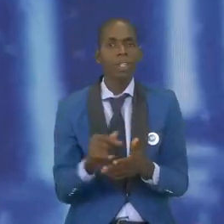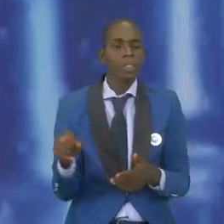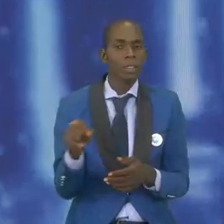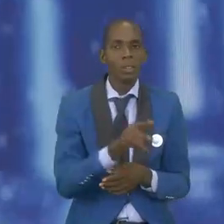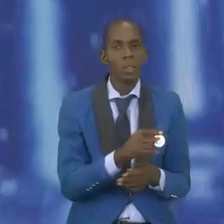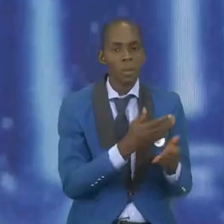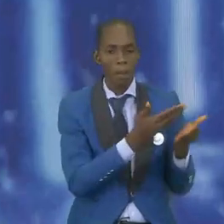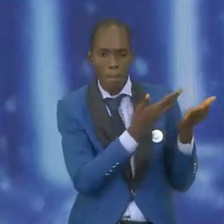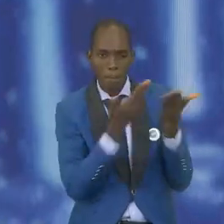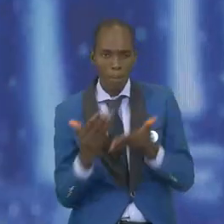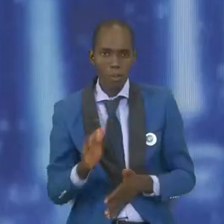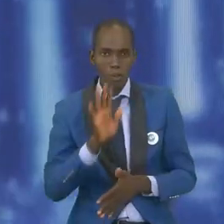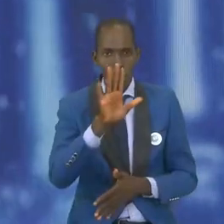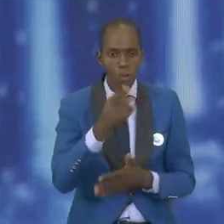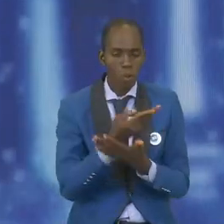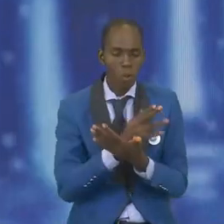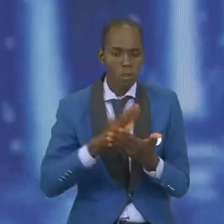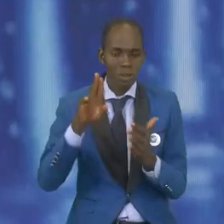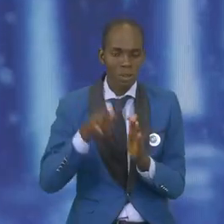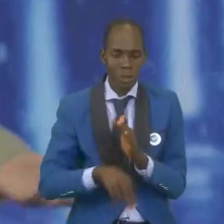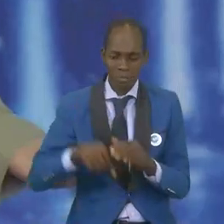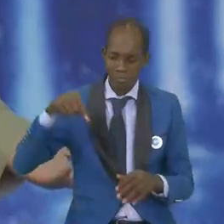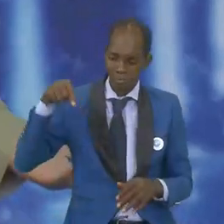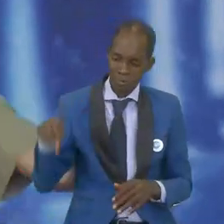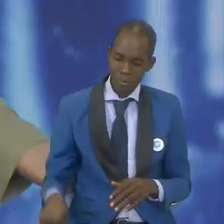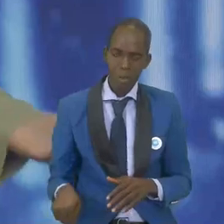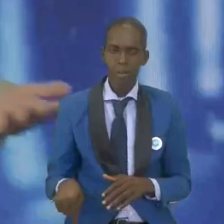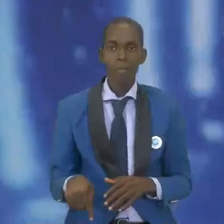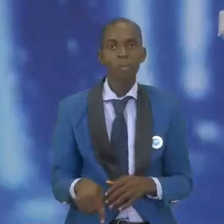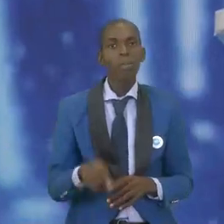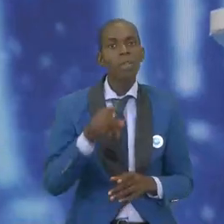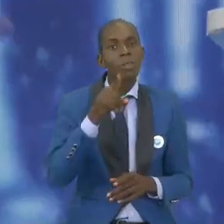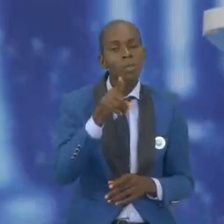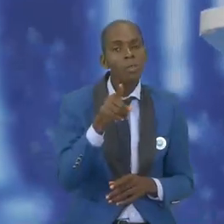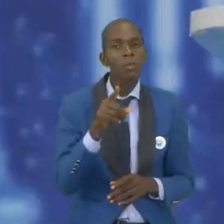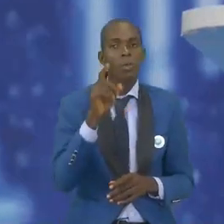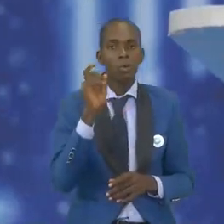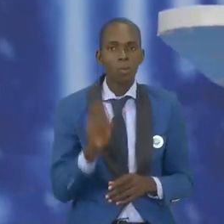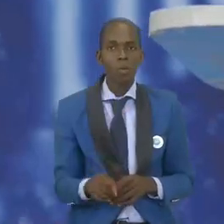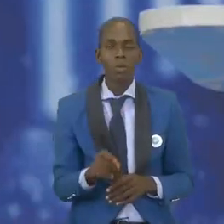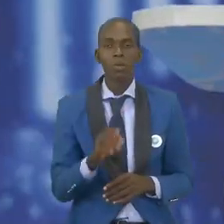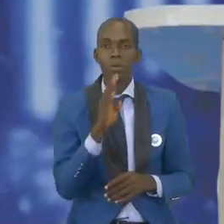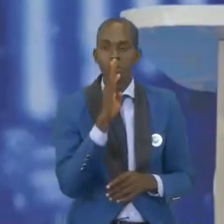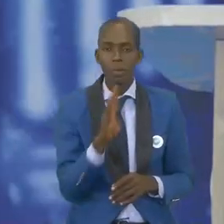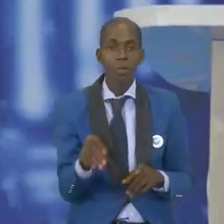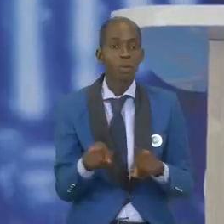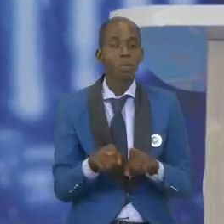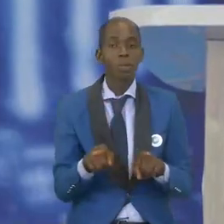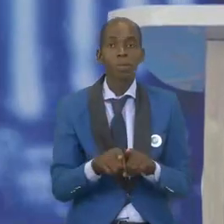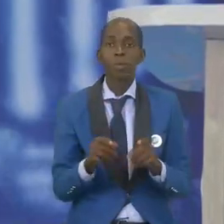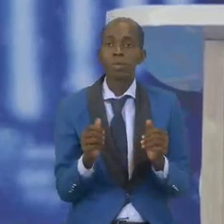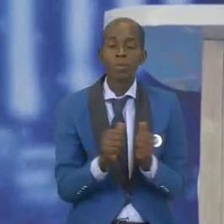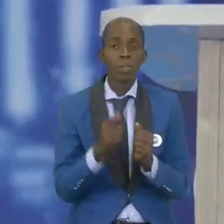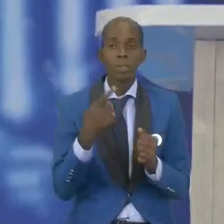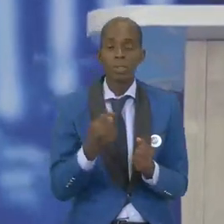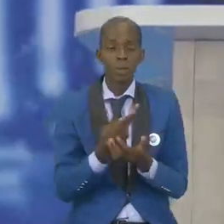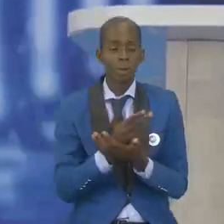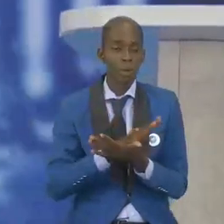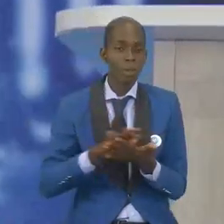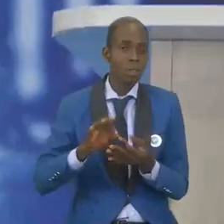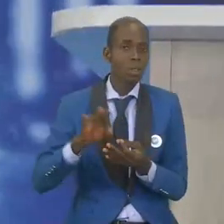allés veiller à ce que ils sont allés mettre ta sainteté dans